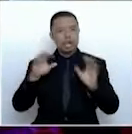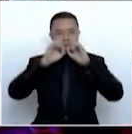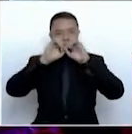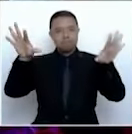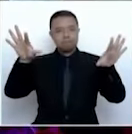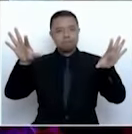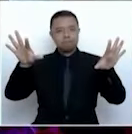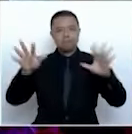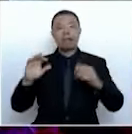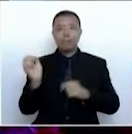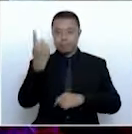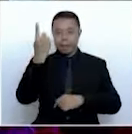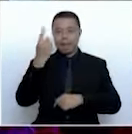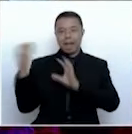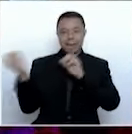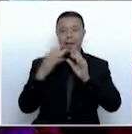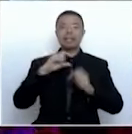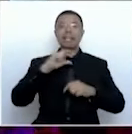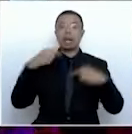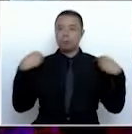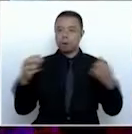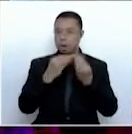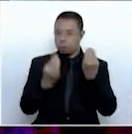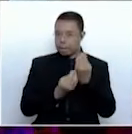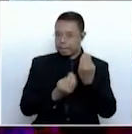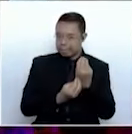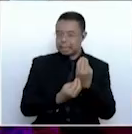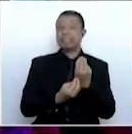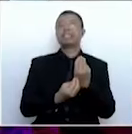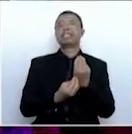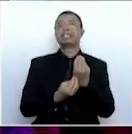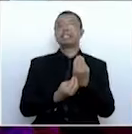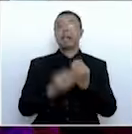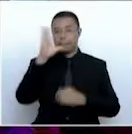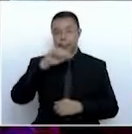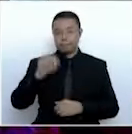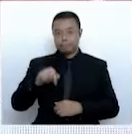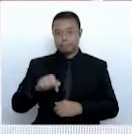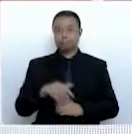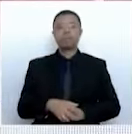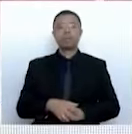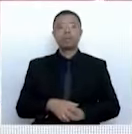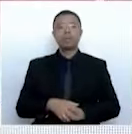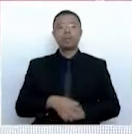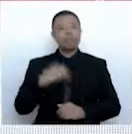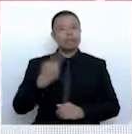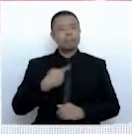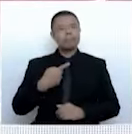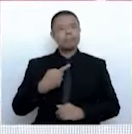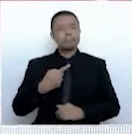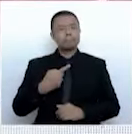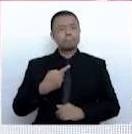menyiarkan penyiaran perdana pasangan calon gubernur dan wakil gubernur pada malam ini. Kami juga tentu